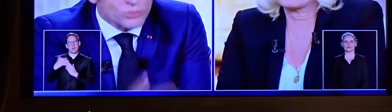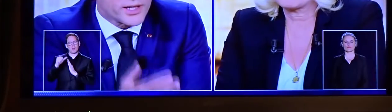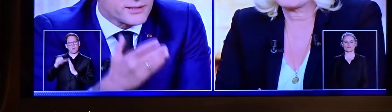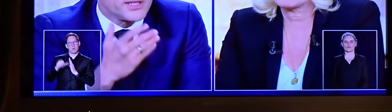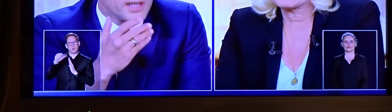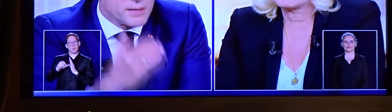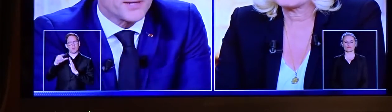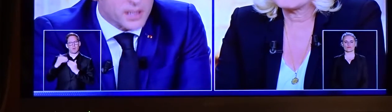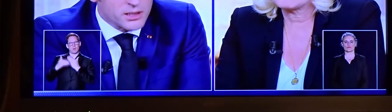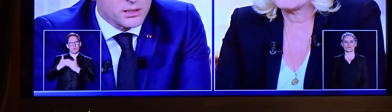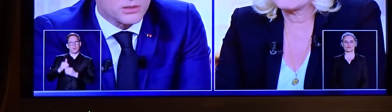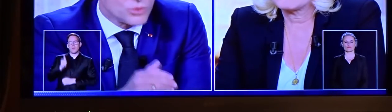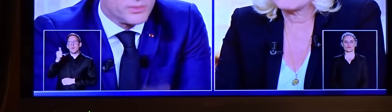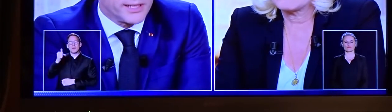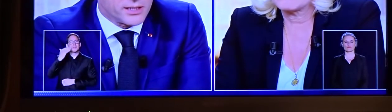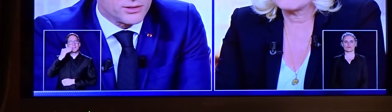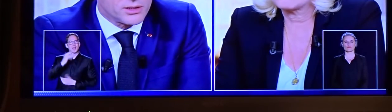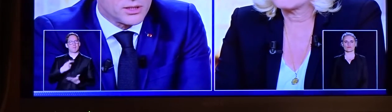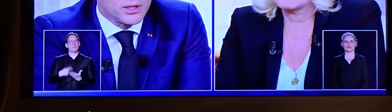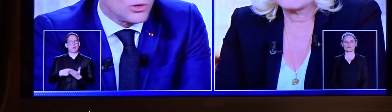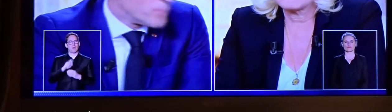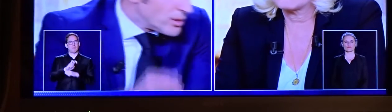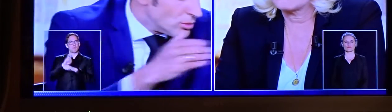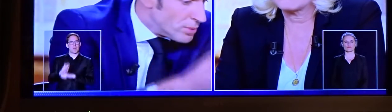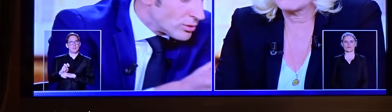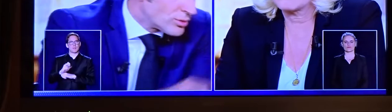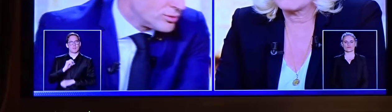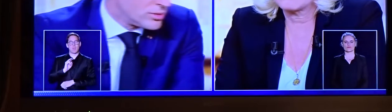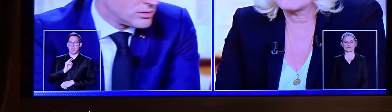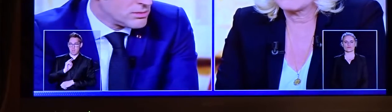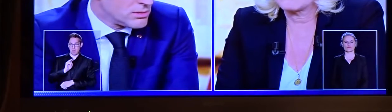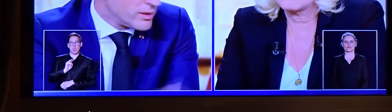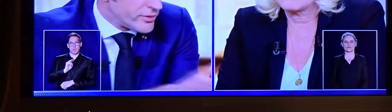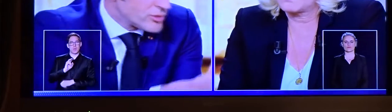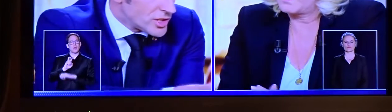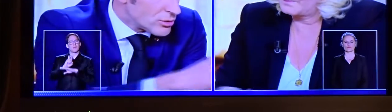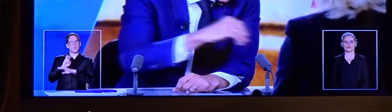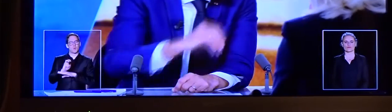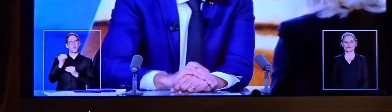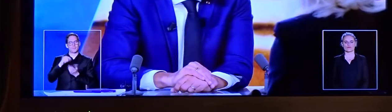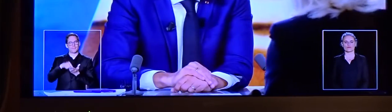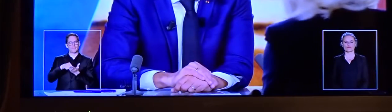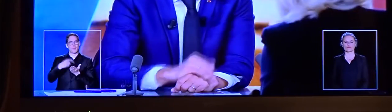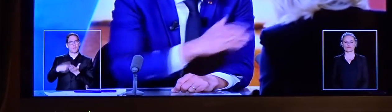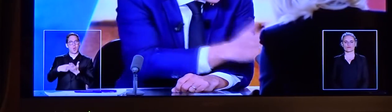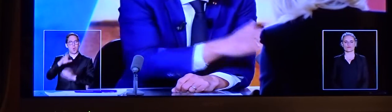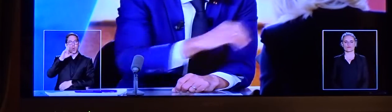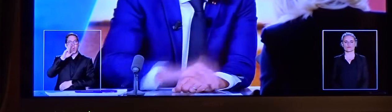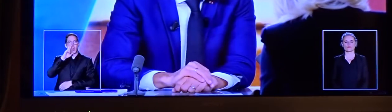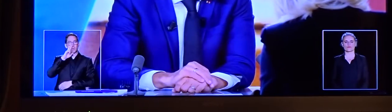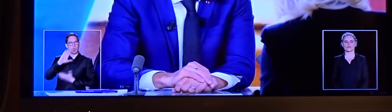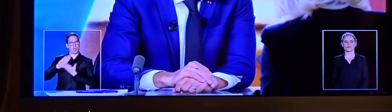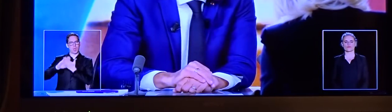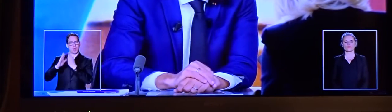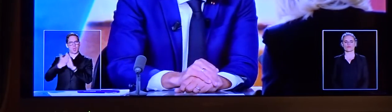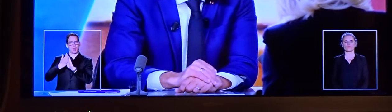vous avez contracté un prêt en 2015 auprès d'une banque russe, la First Czech Russian Bank, proche du